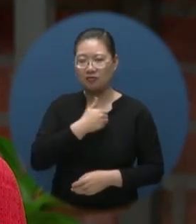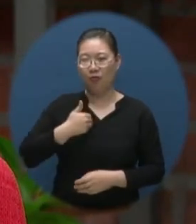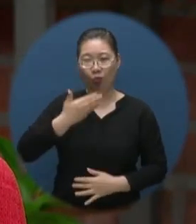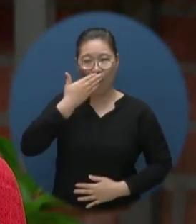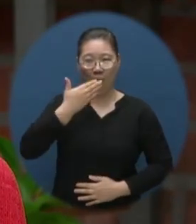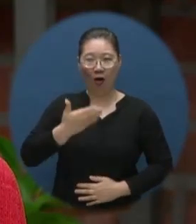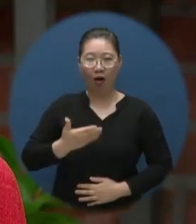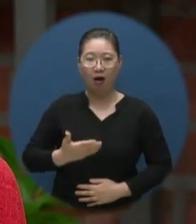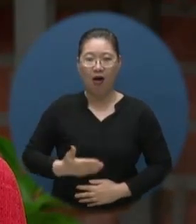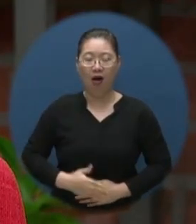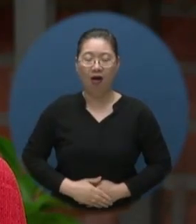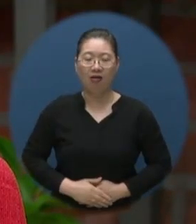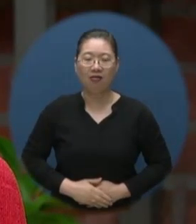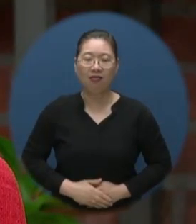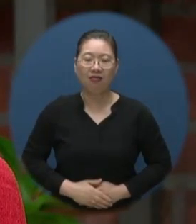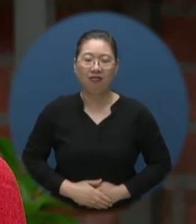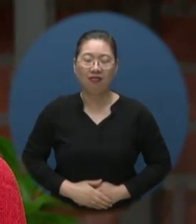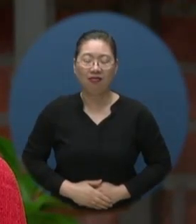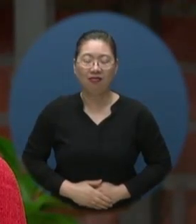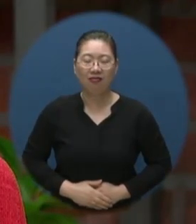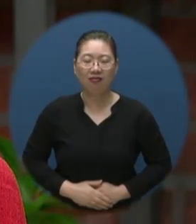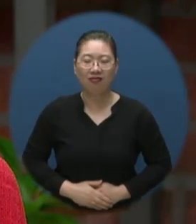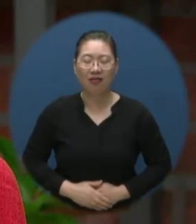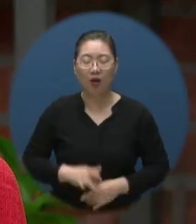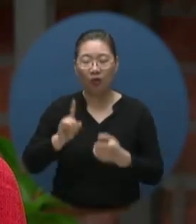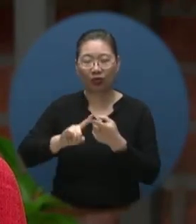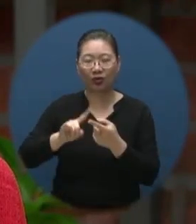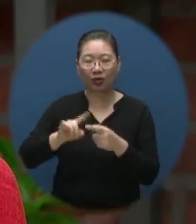있습니다. 이러는 거예요. 그래 이거를